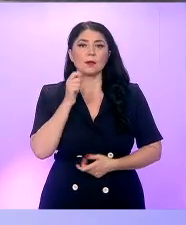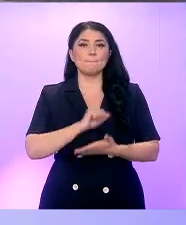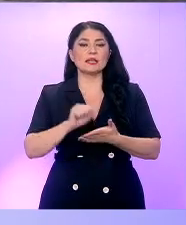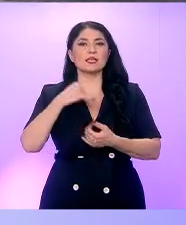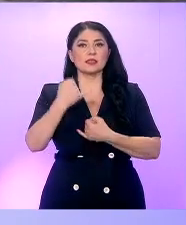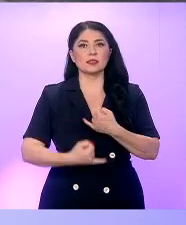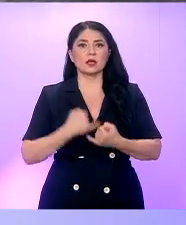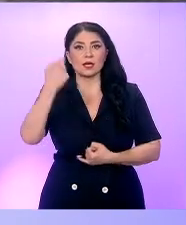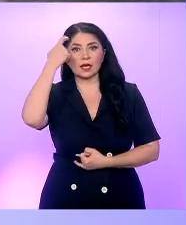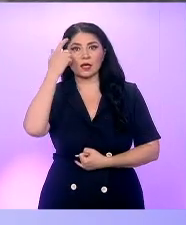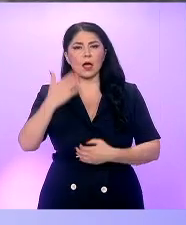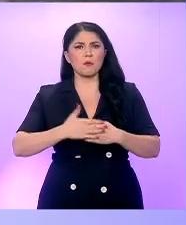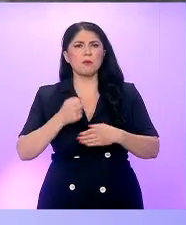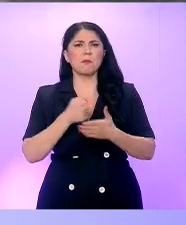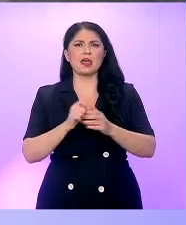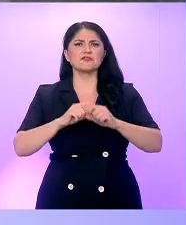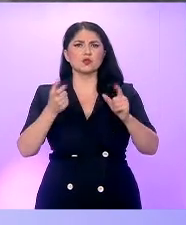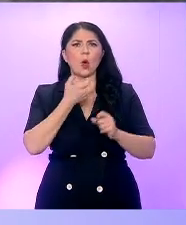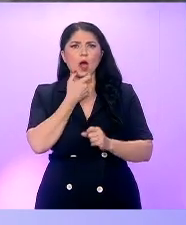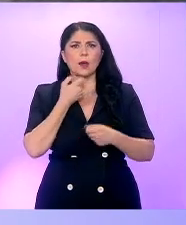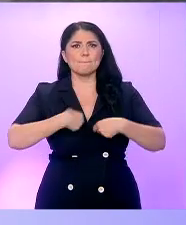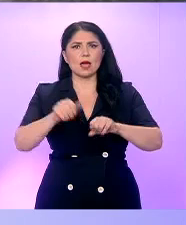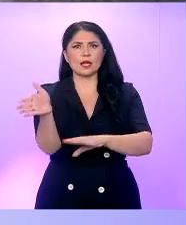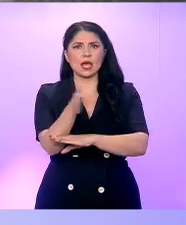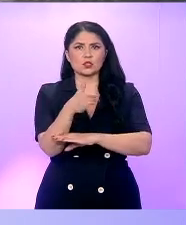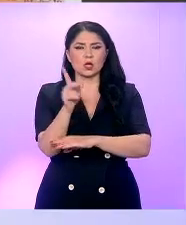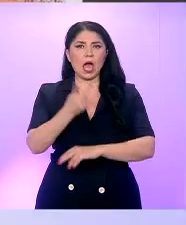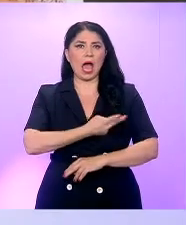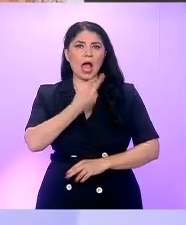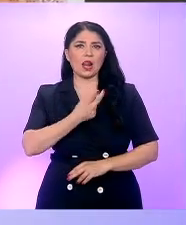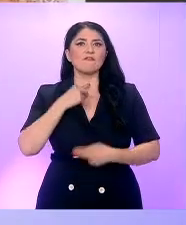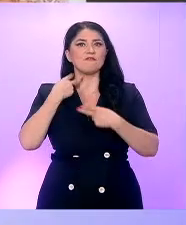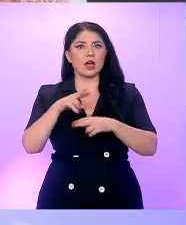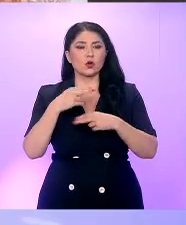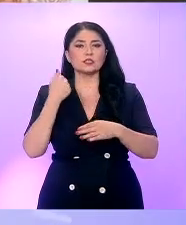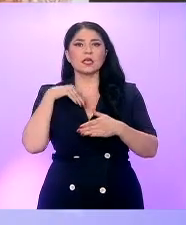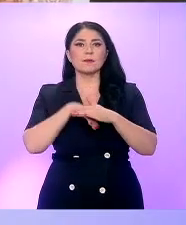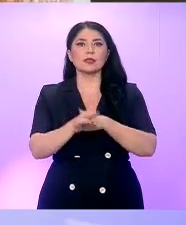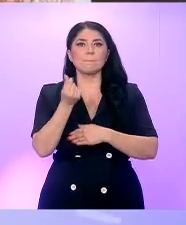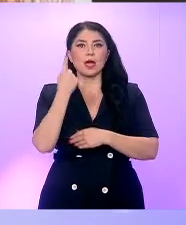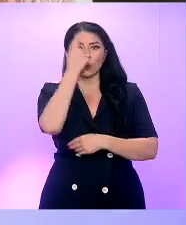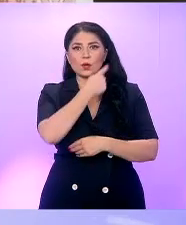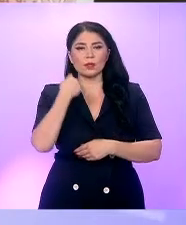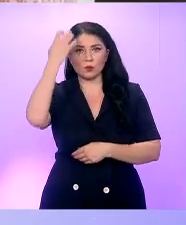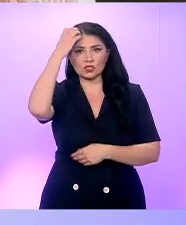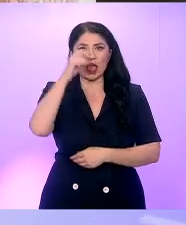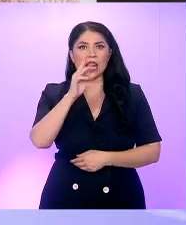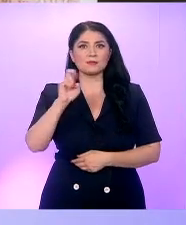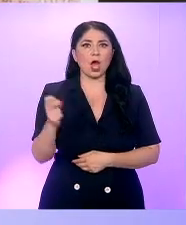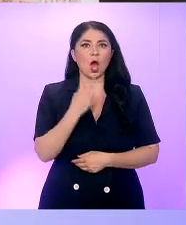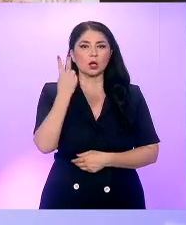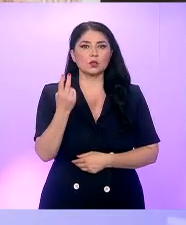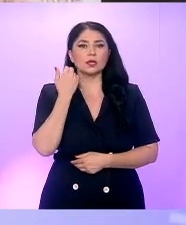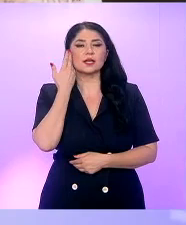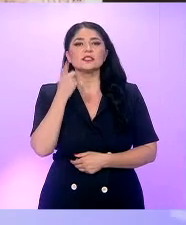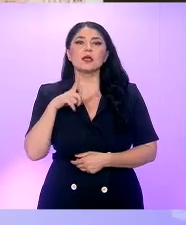presa internațională cred că cel puțin până la finalul anului, Banca Națională a Angliei va continua să emită bani cu chipul reginei Elisabeta a II-a,